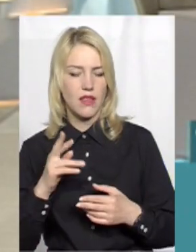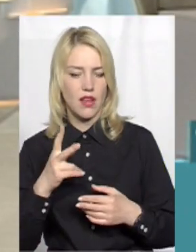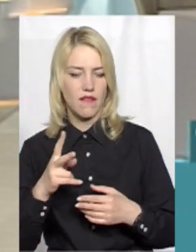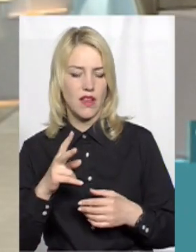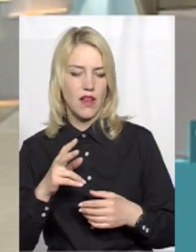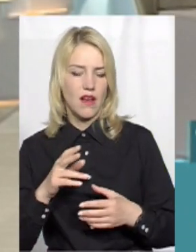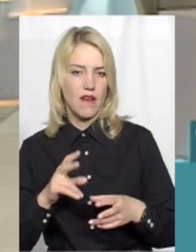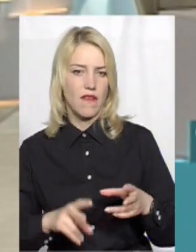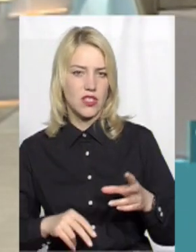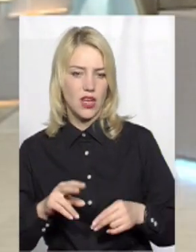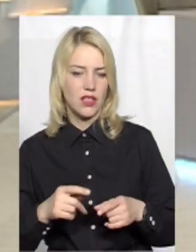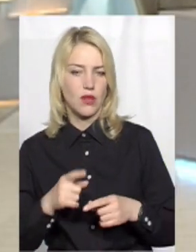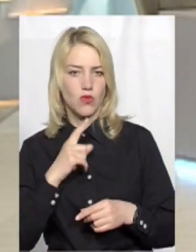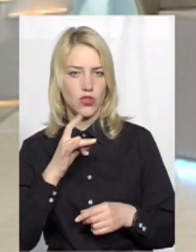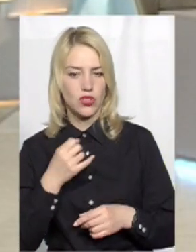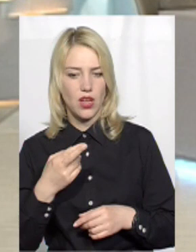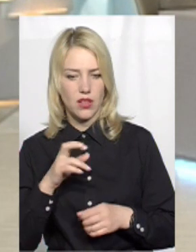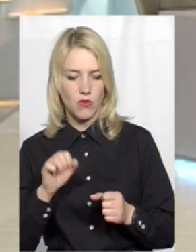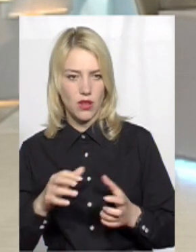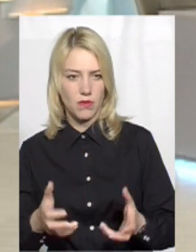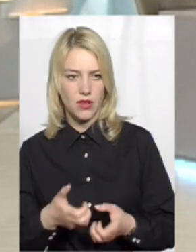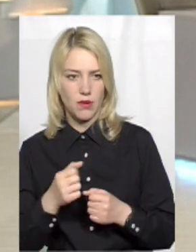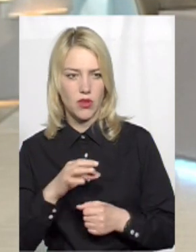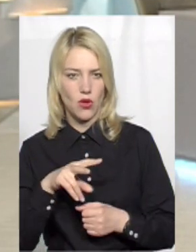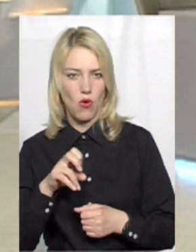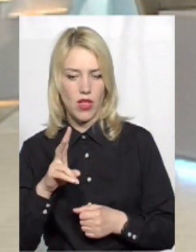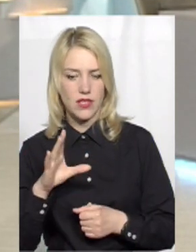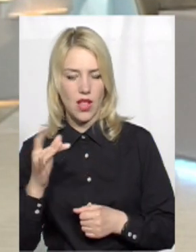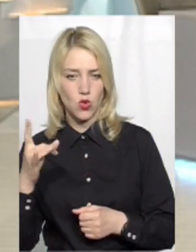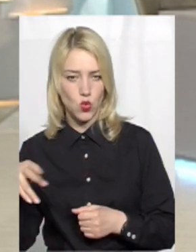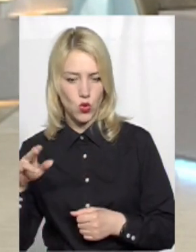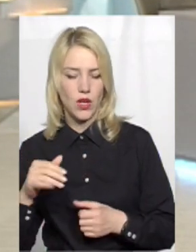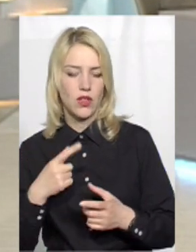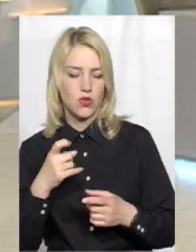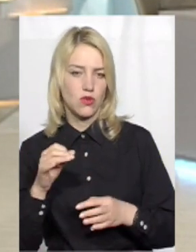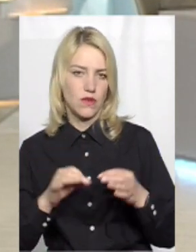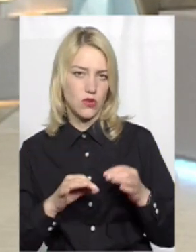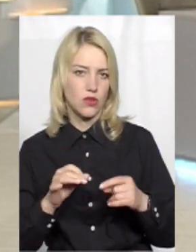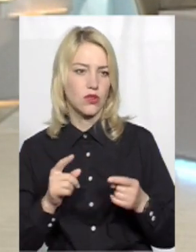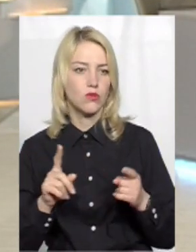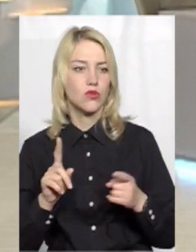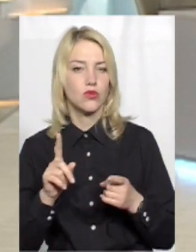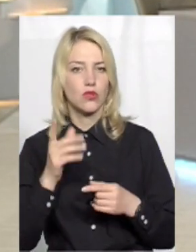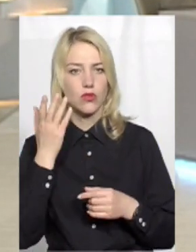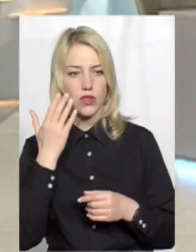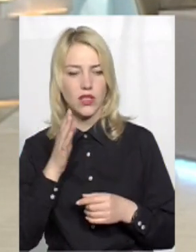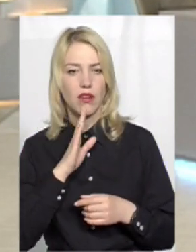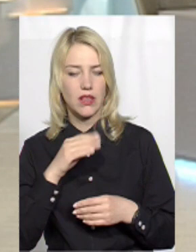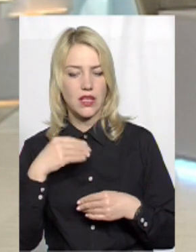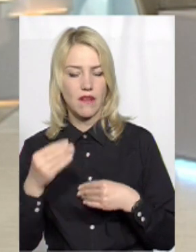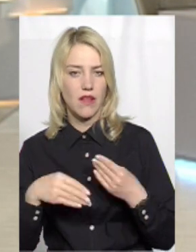молодіжна рада могла б не підтримати Олександру? 100%, тому що коли